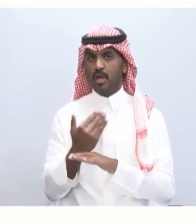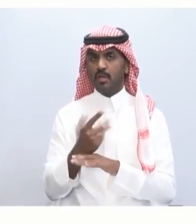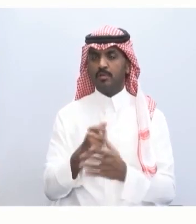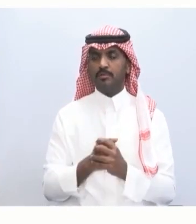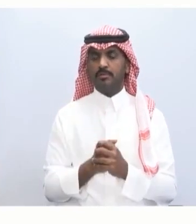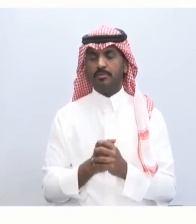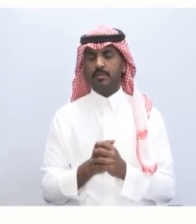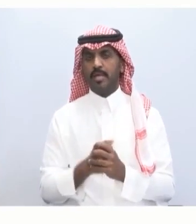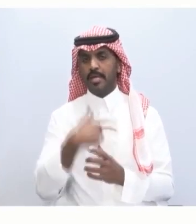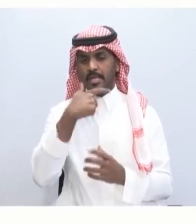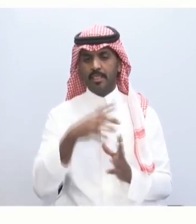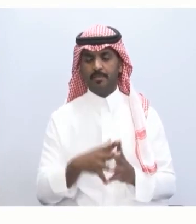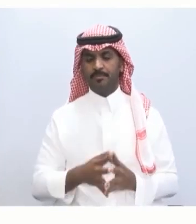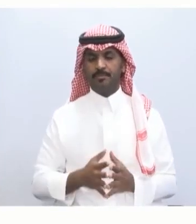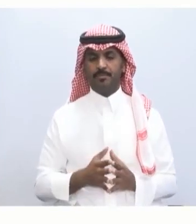استرداد